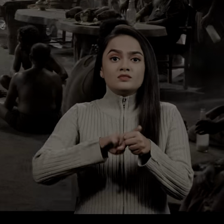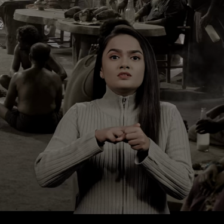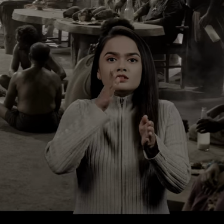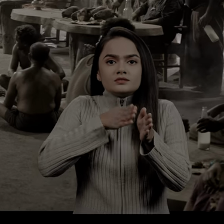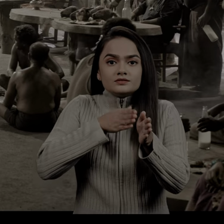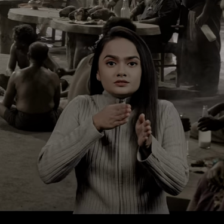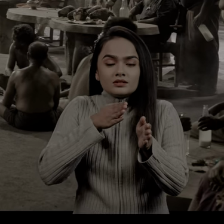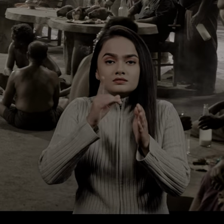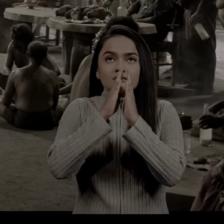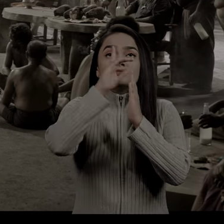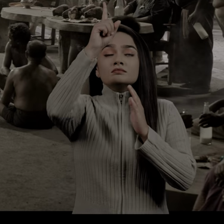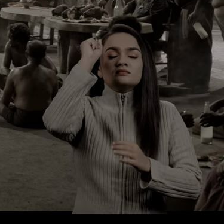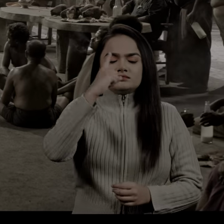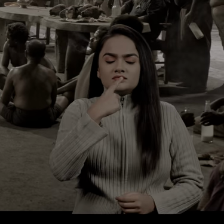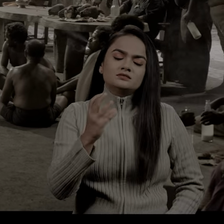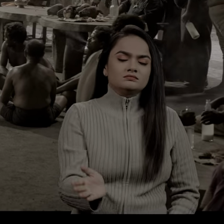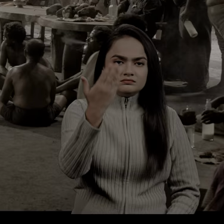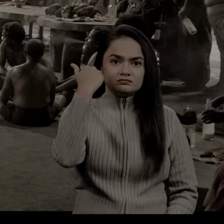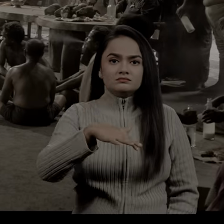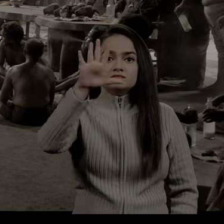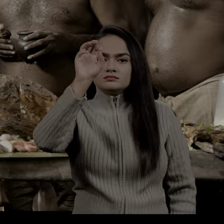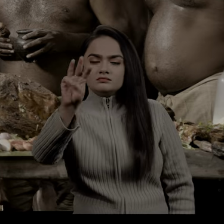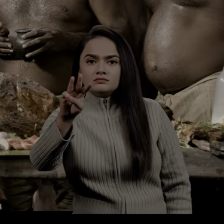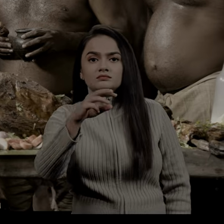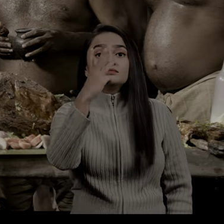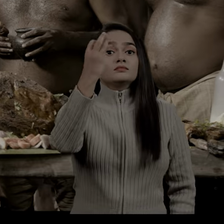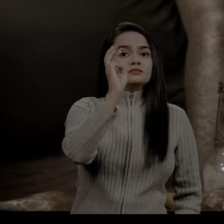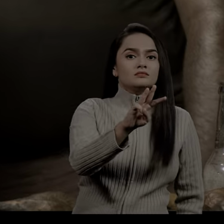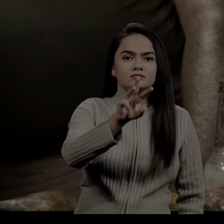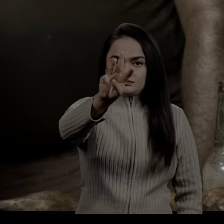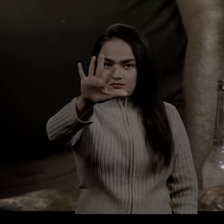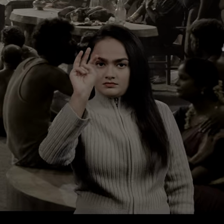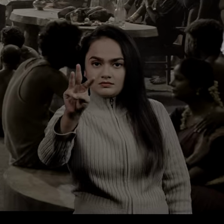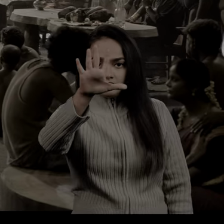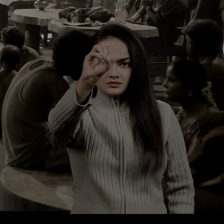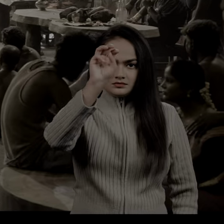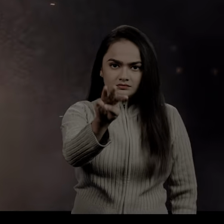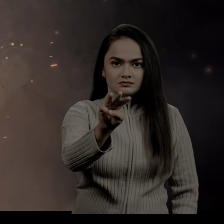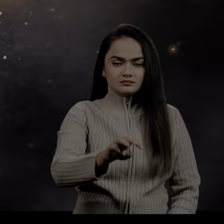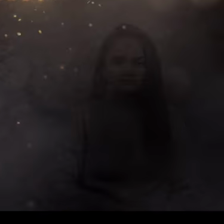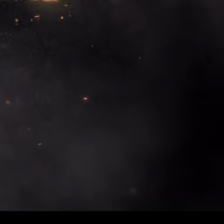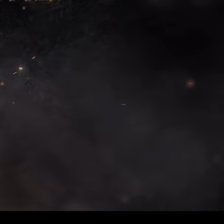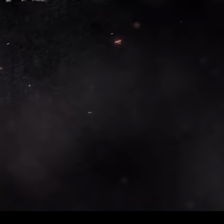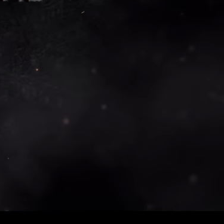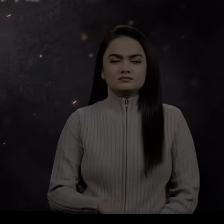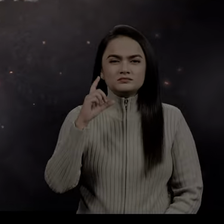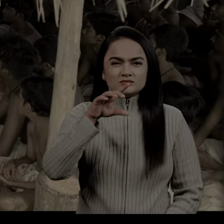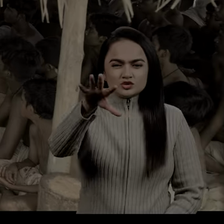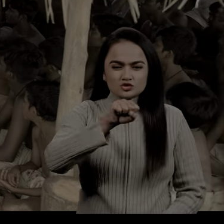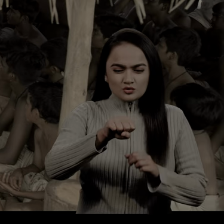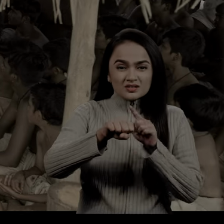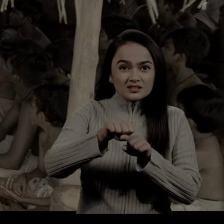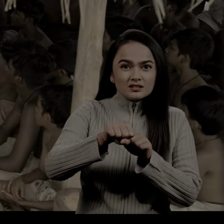గుంటూరు రైల్వే స్టేషన్, దేవుడిపాట, 35,000, 30,000, 35,000, 50,000.